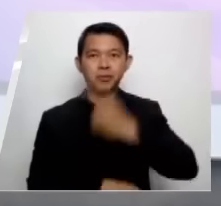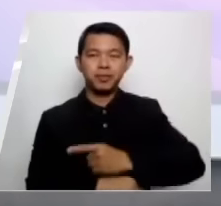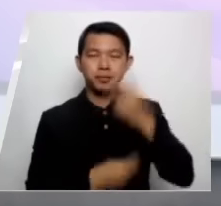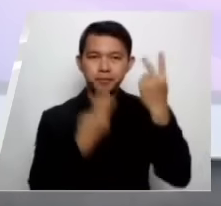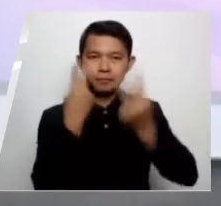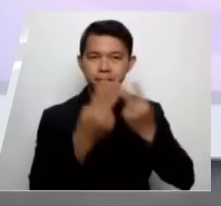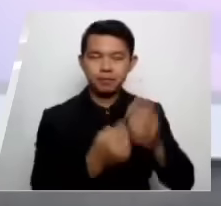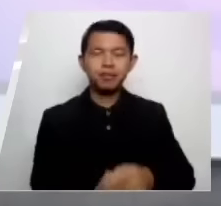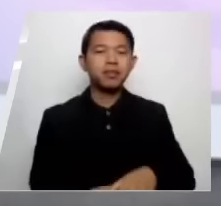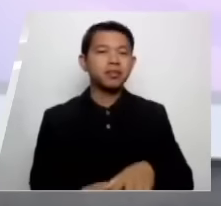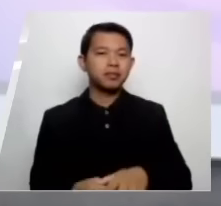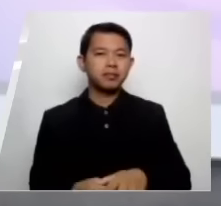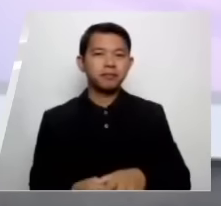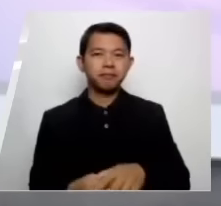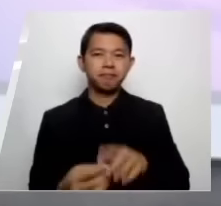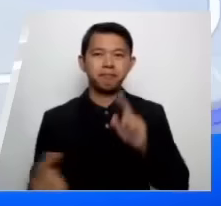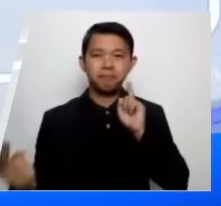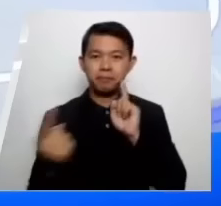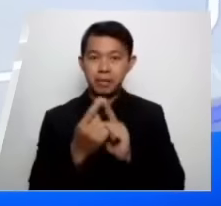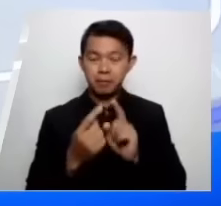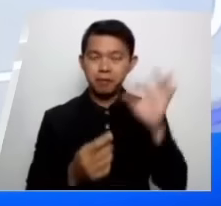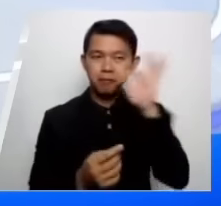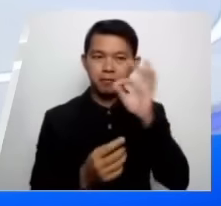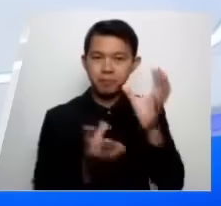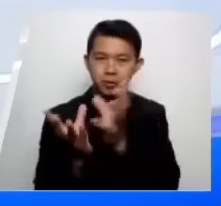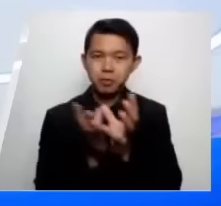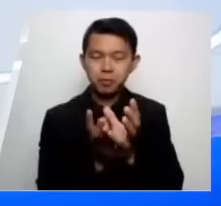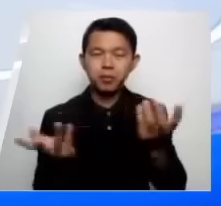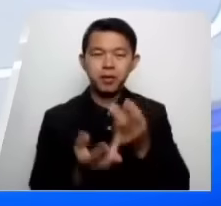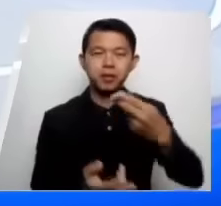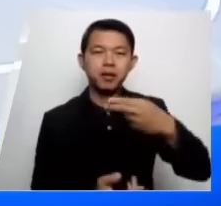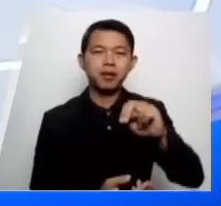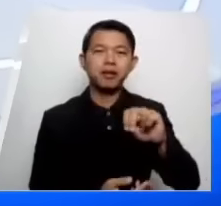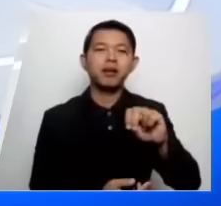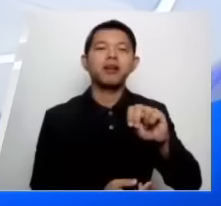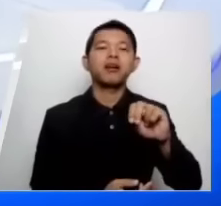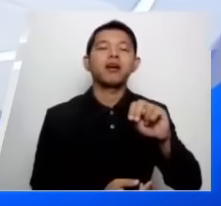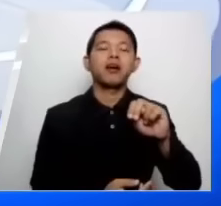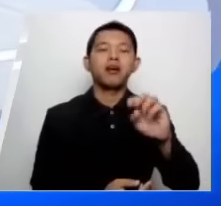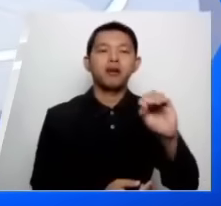sa Hanoi. Mula sa Vietnam, saksi live si Ivan Mayrina.